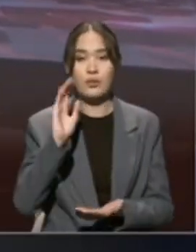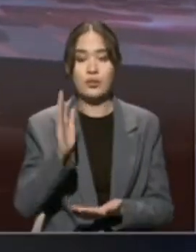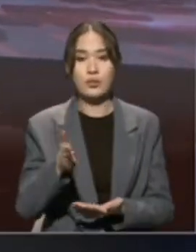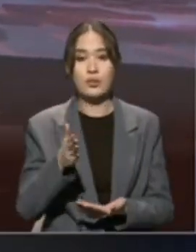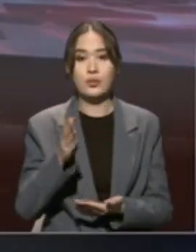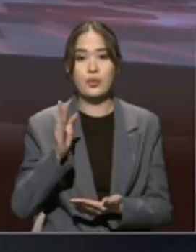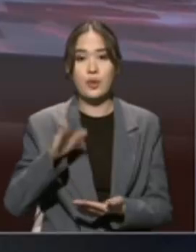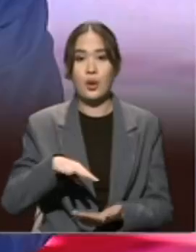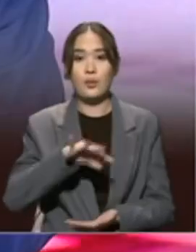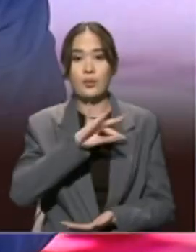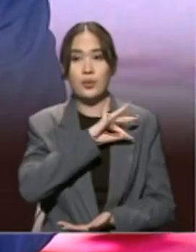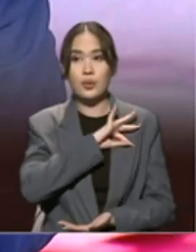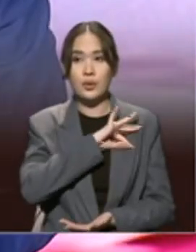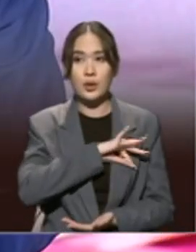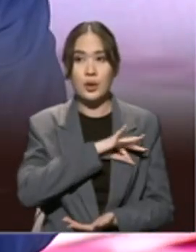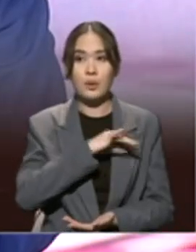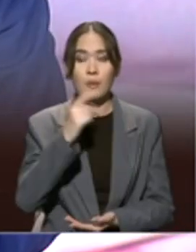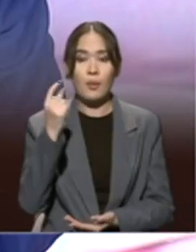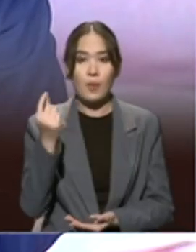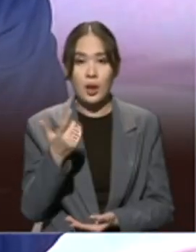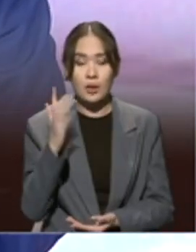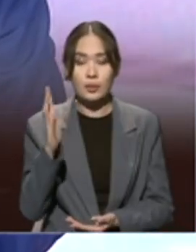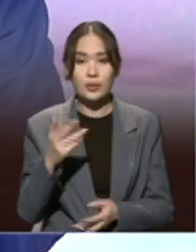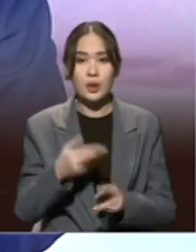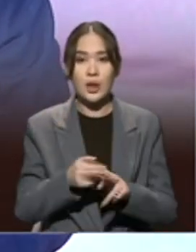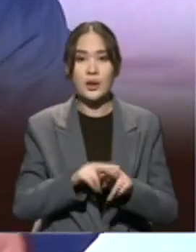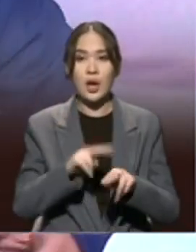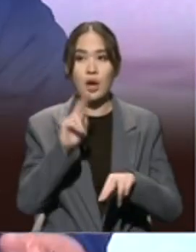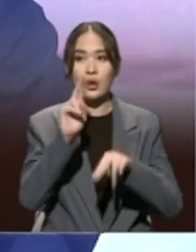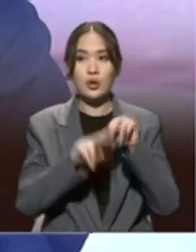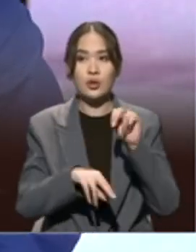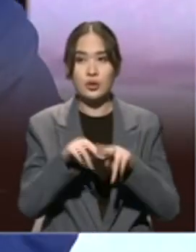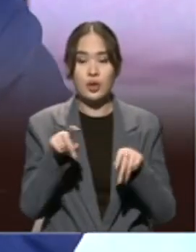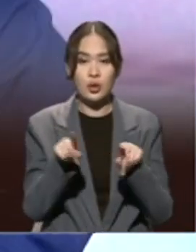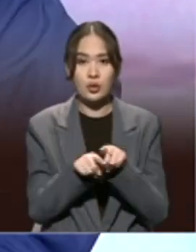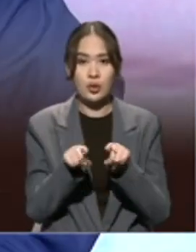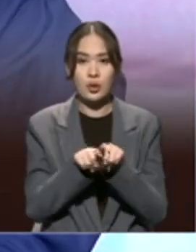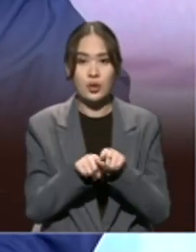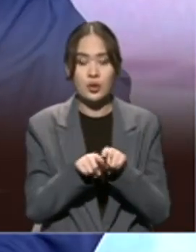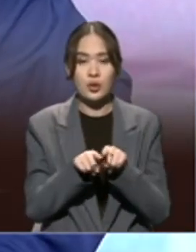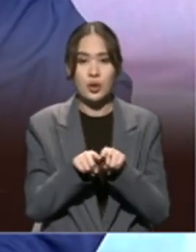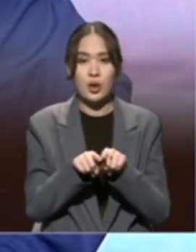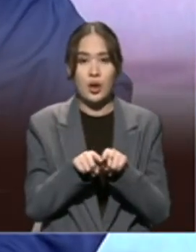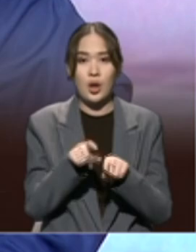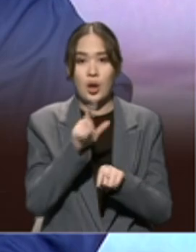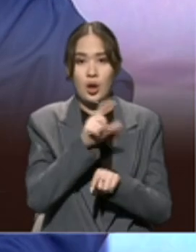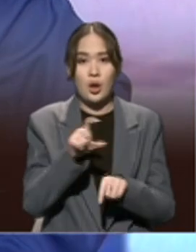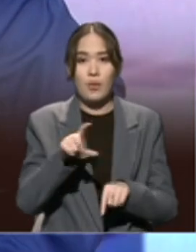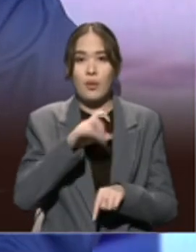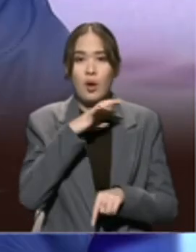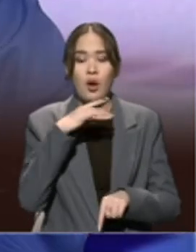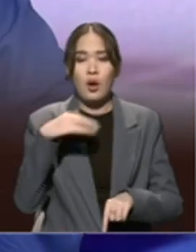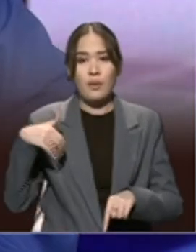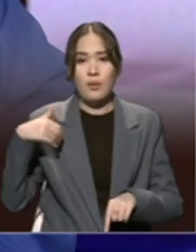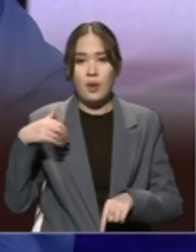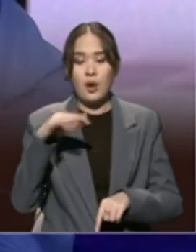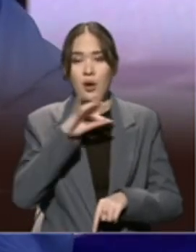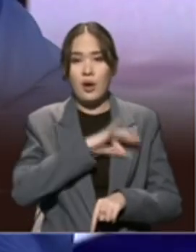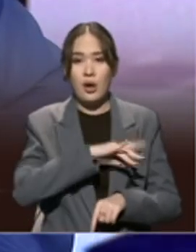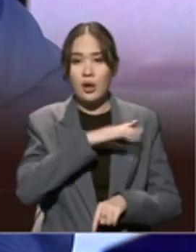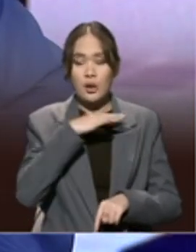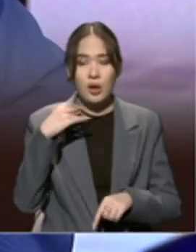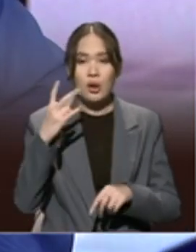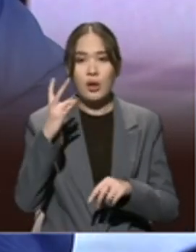ғой, пайдасы кішкентай болады ғой. Құрылыстар, олар жаңағы немес қой, аспырақан, көп пайда тапқысы келіп жатқан жоқ. Сондықтан анау шығарып